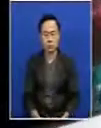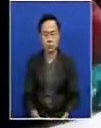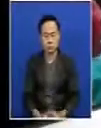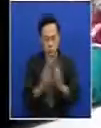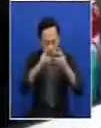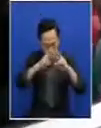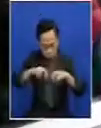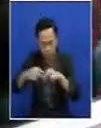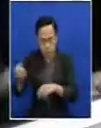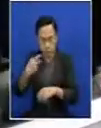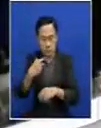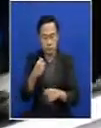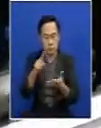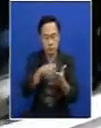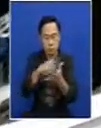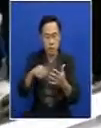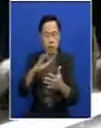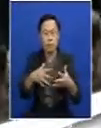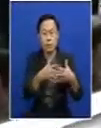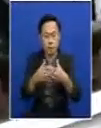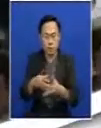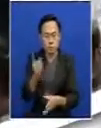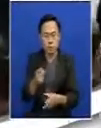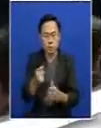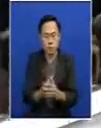นักวิเคราะห์บางคนบอกนะคะว่าการเลือกตั้งของสหรัฐ